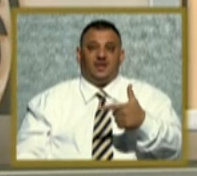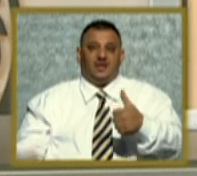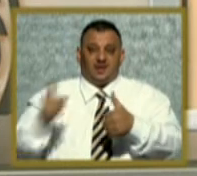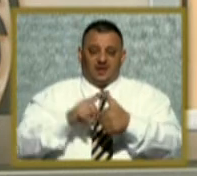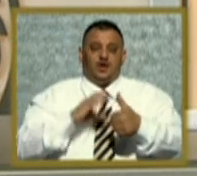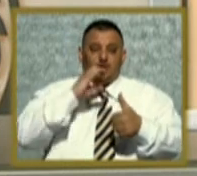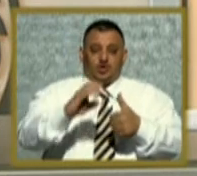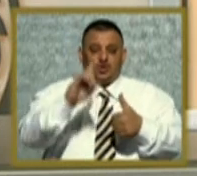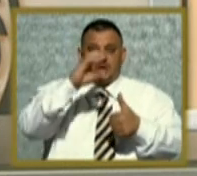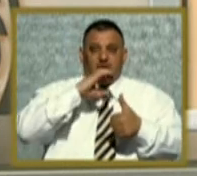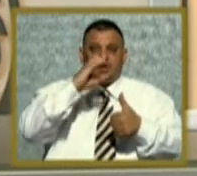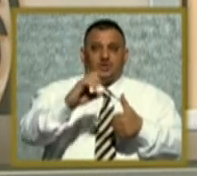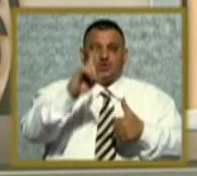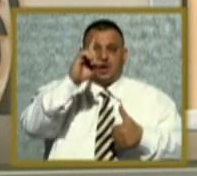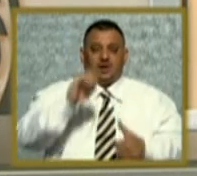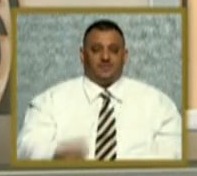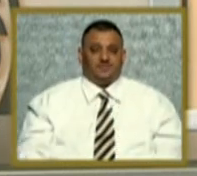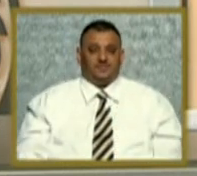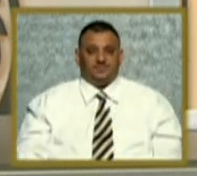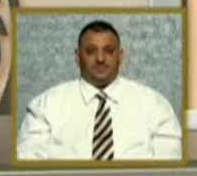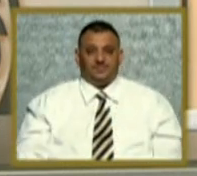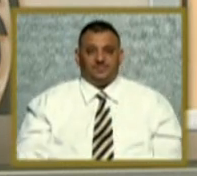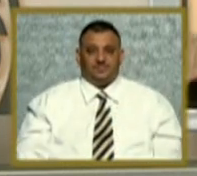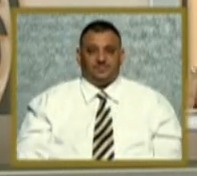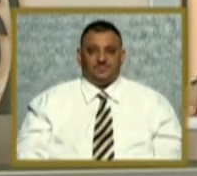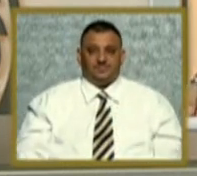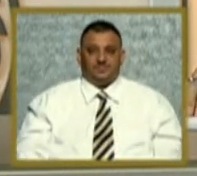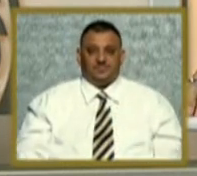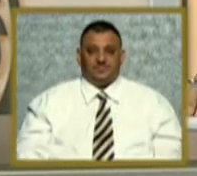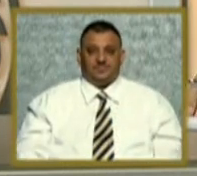طيب طيب طيب أبو مهند، تسمع الجواب إن شاء الله.